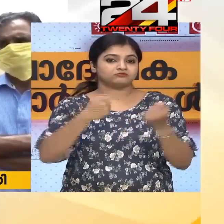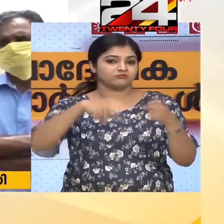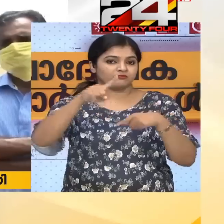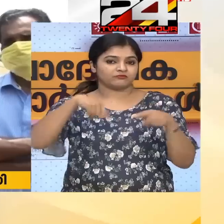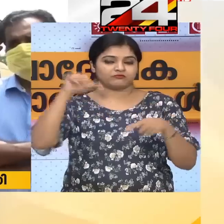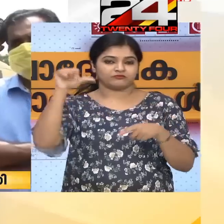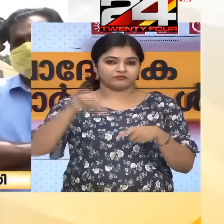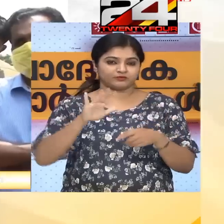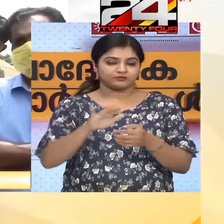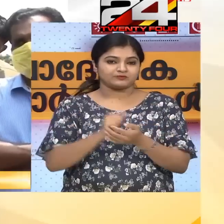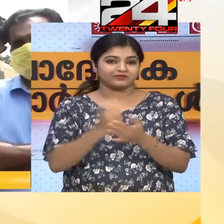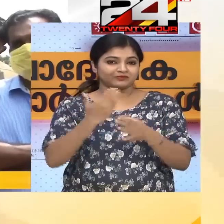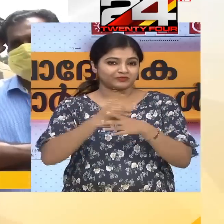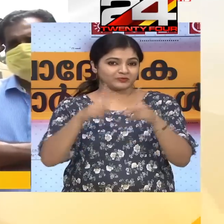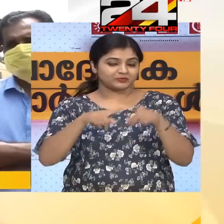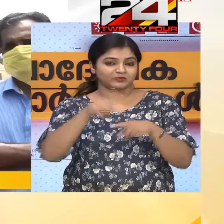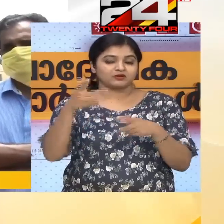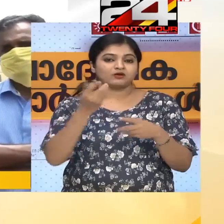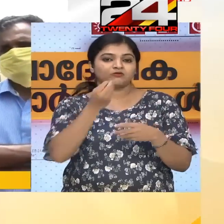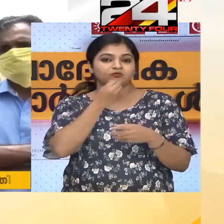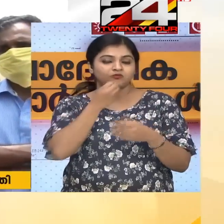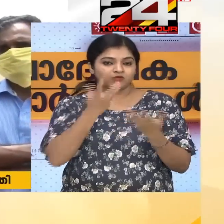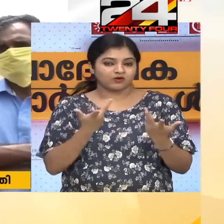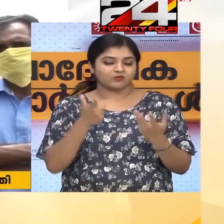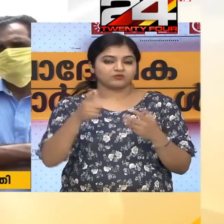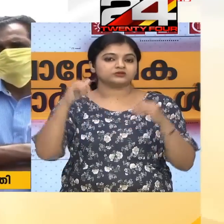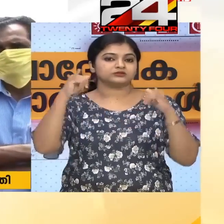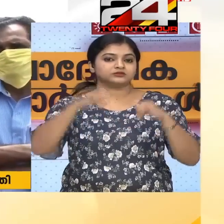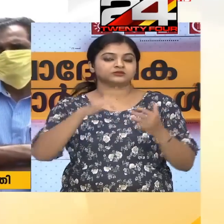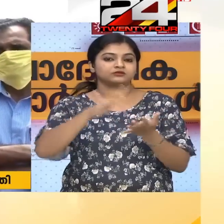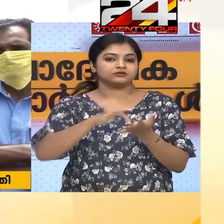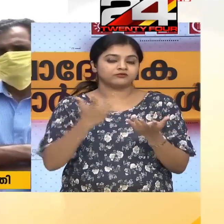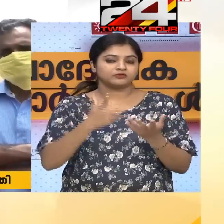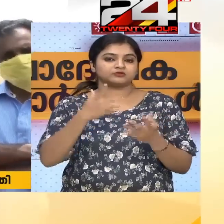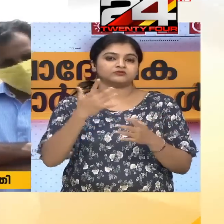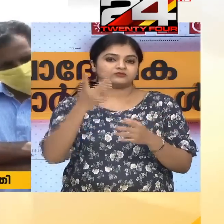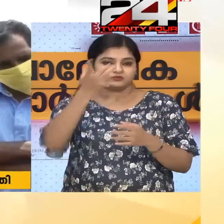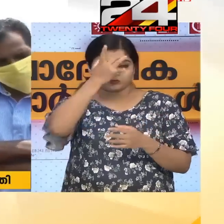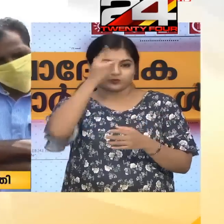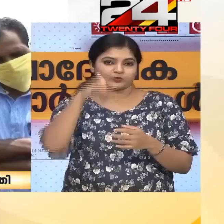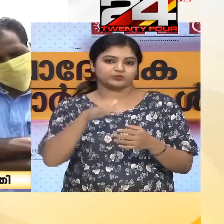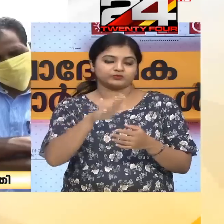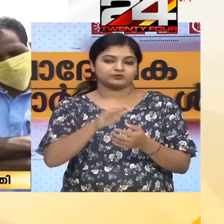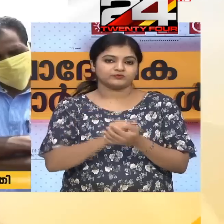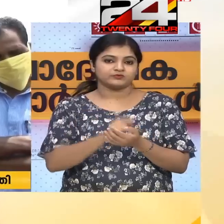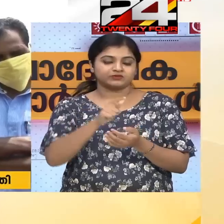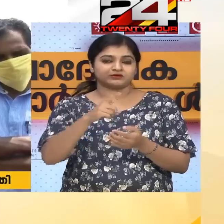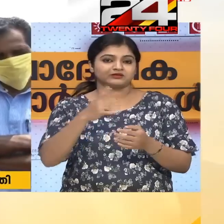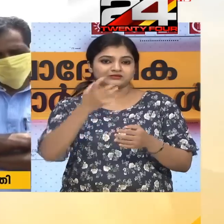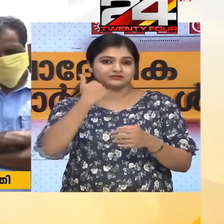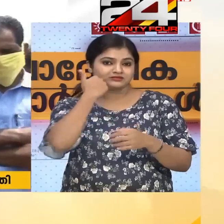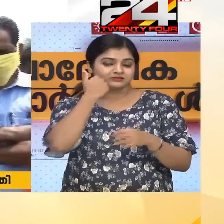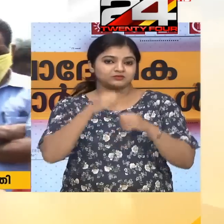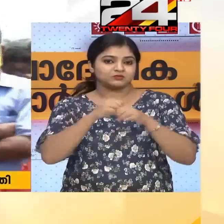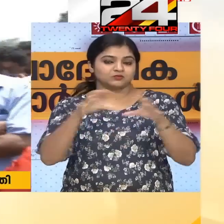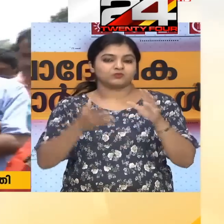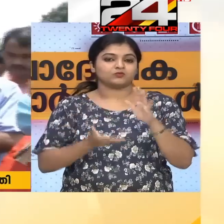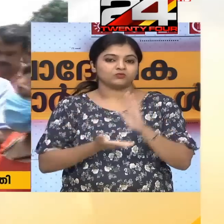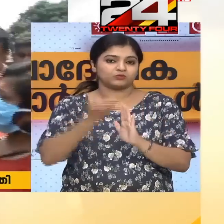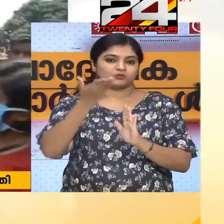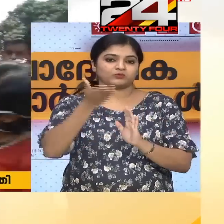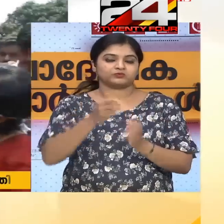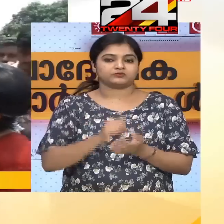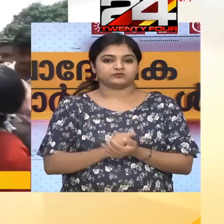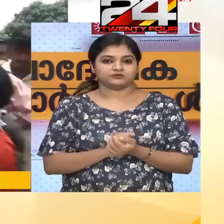ആ തൊഴിലാളികൾ നാളെ പച്ചവെള്ളം പോലും കിട്ടാതെ ഇവിടെ നിൽക്കേണ്ട സ്റ്റേജാണ് വരുന്നത്. ഇത് ഈ അസുഖത്തെ വീണ്ടും കൂടുതലായിട്ട് പ്രതിരോധിക്കുകയാണ്.